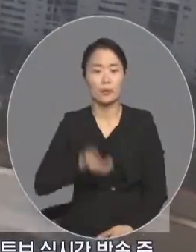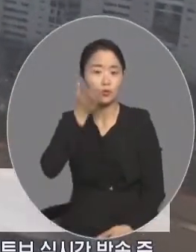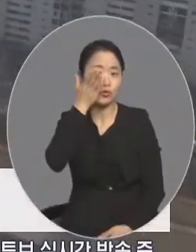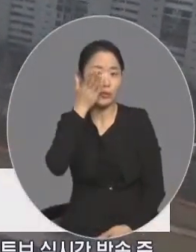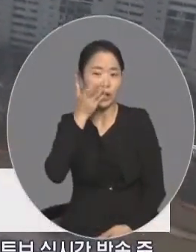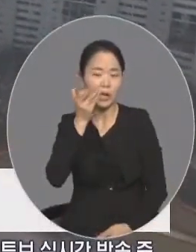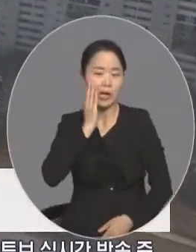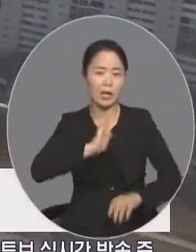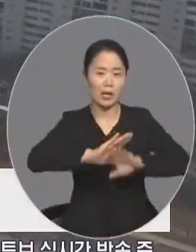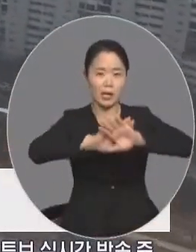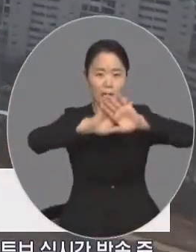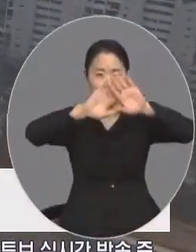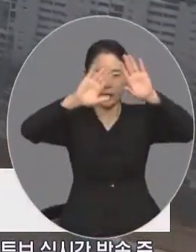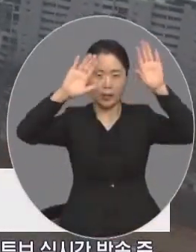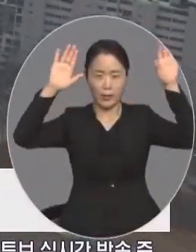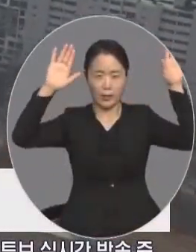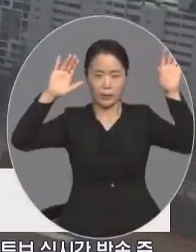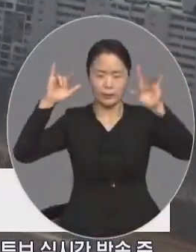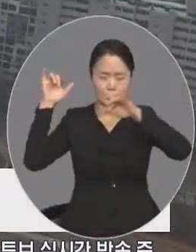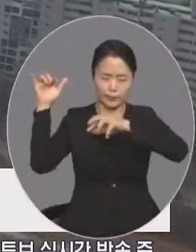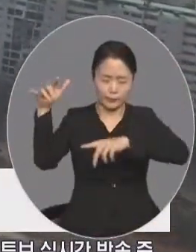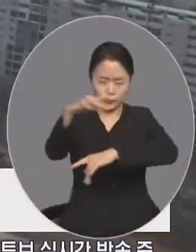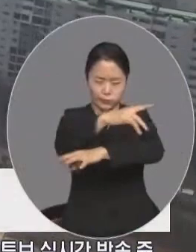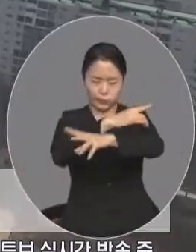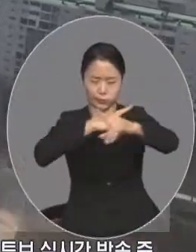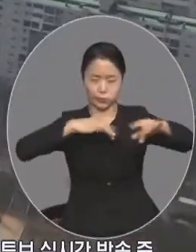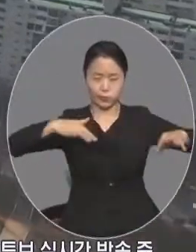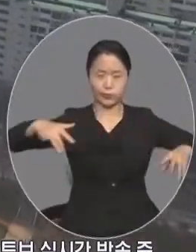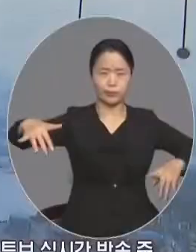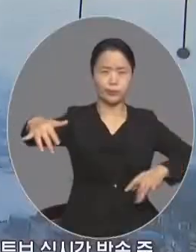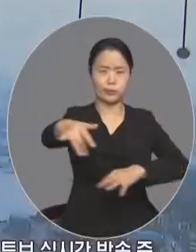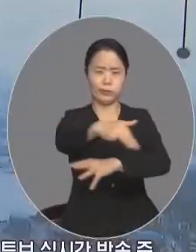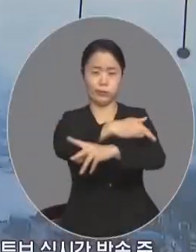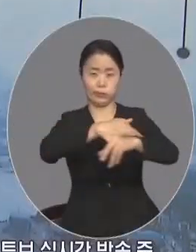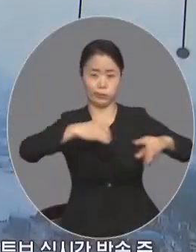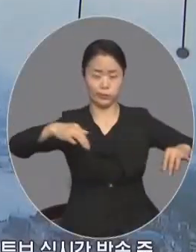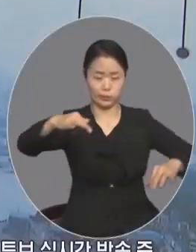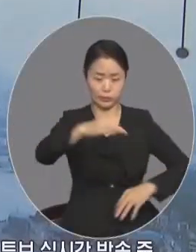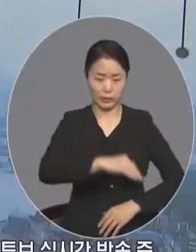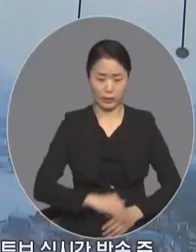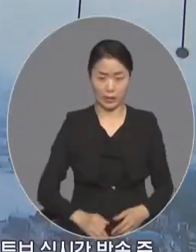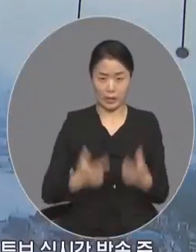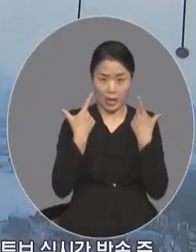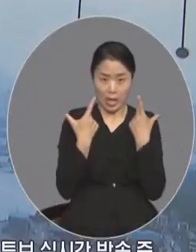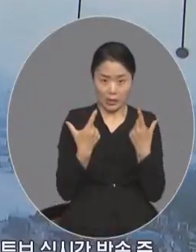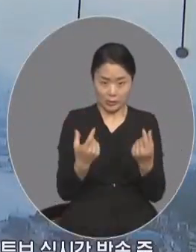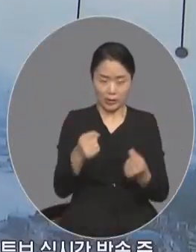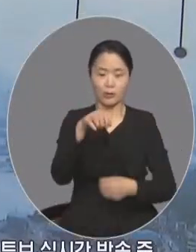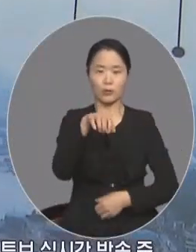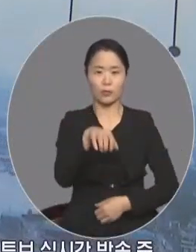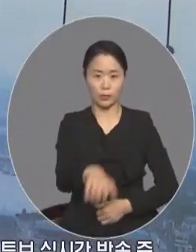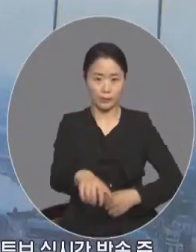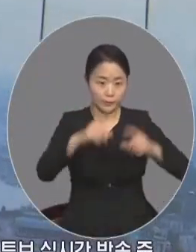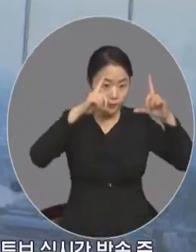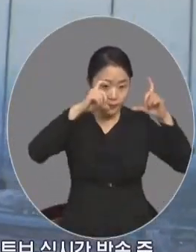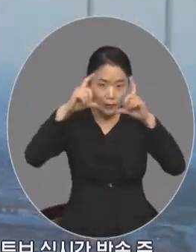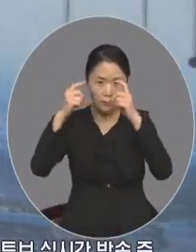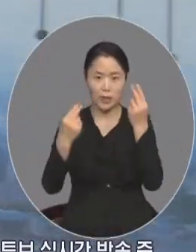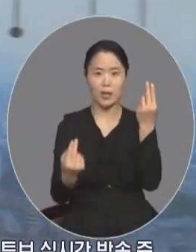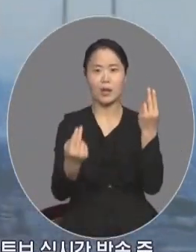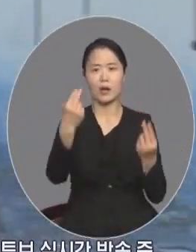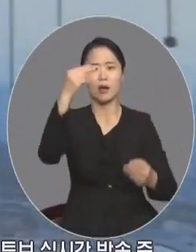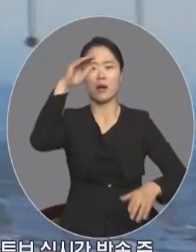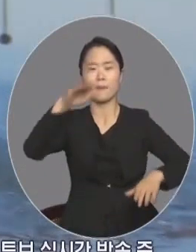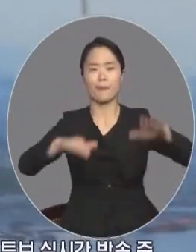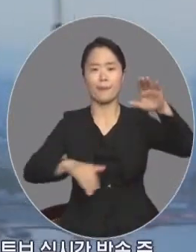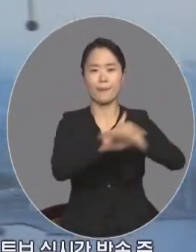울산 하늘의 표정은 종일 잔뜩 찌푸려졌습니다. 같은 위치에서 맑은 날 촬영한 사진과 나란히 비교하면 차이는